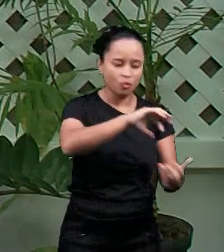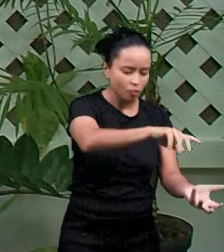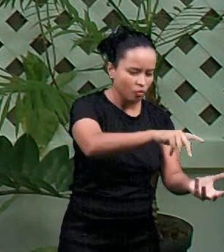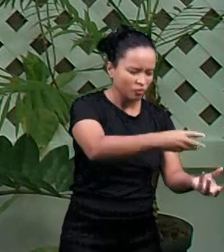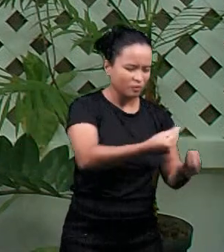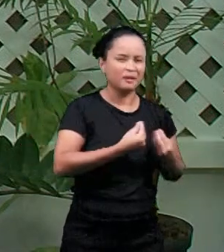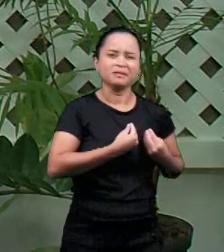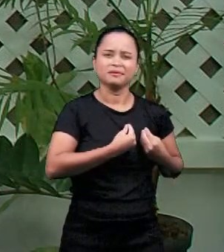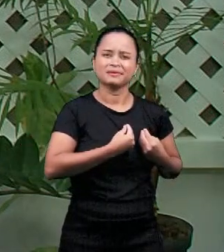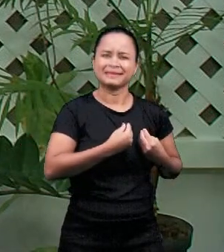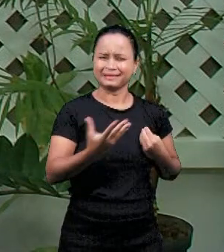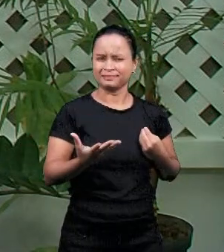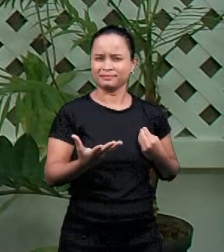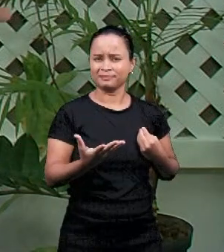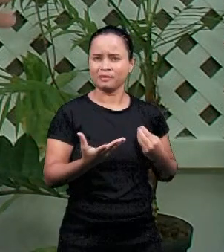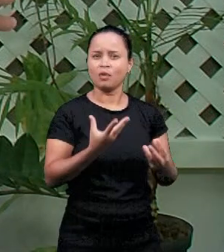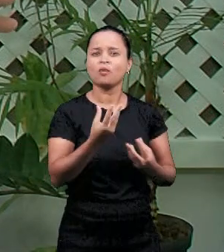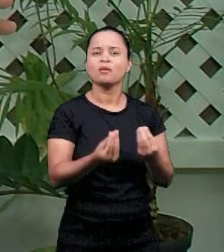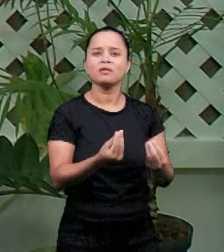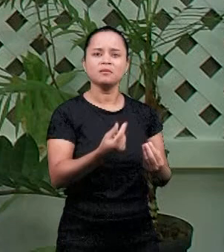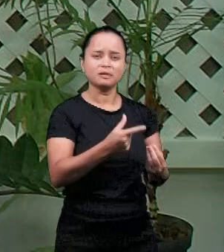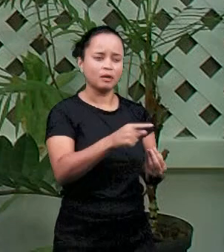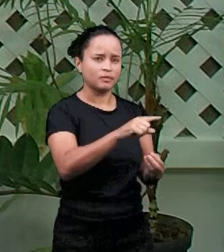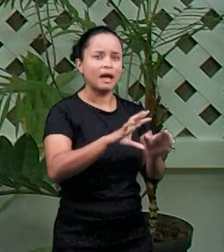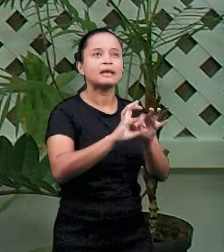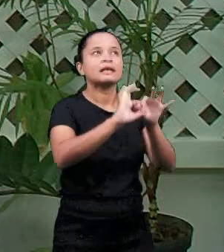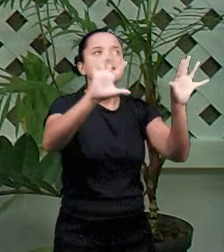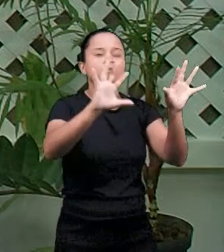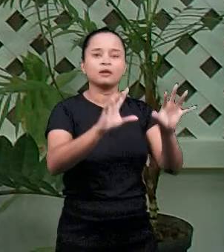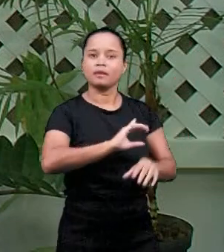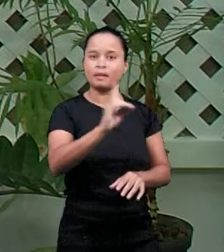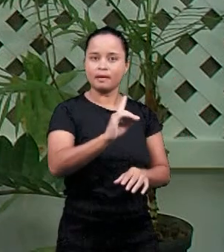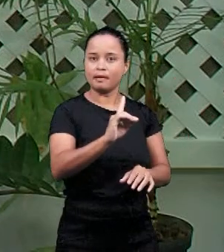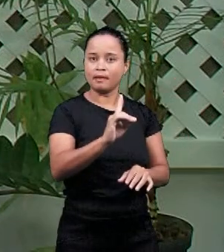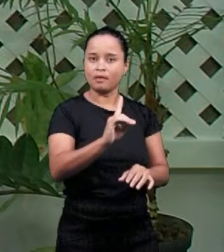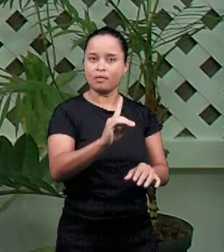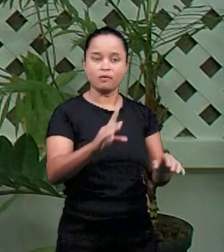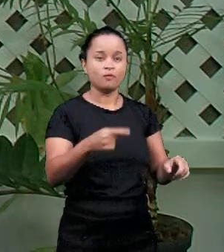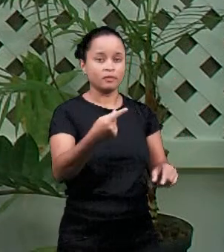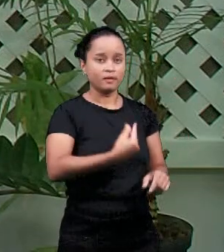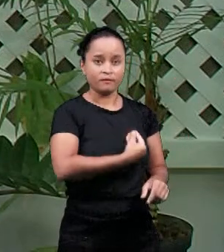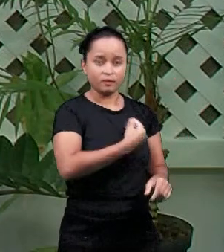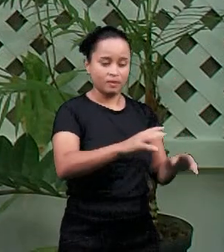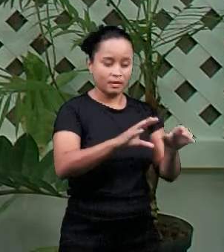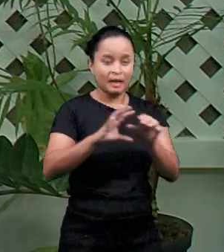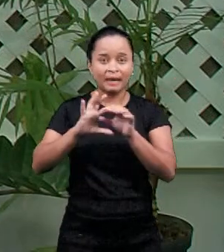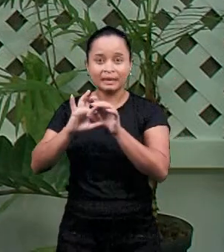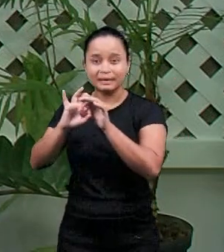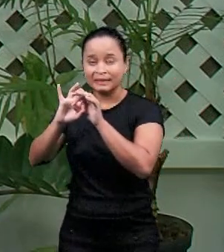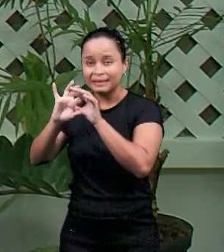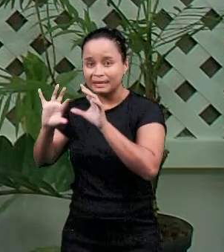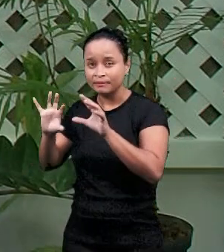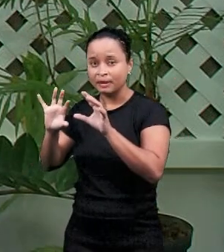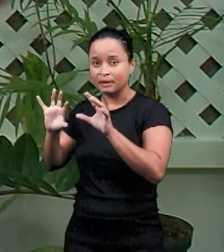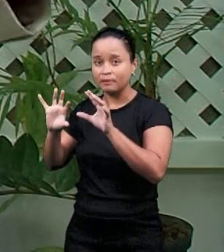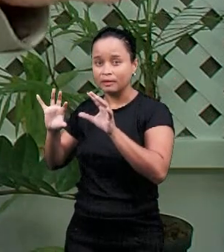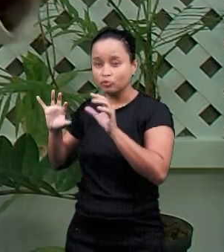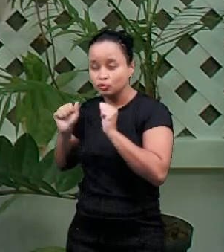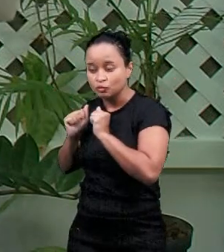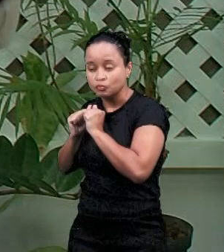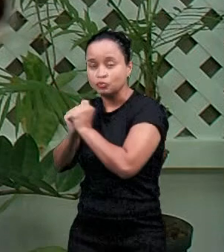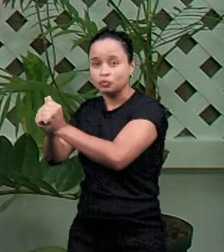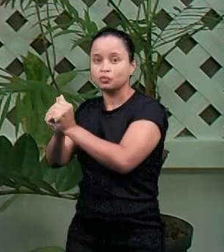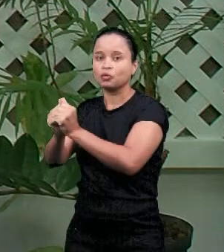n'es pas libre, tu vis la vie de libertin. La liberté en Christ, c'est une chose. Être libertin, c'est